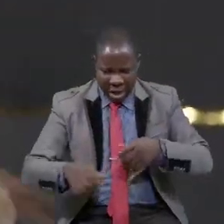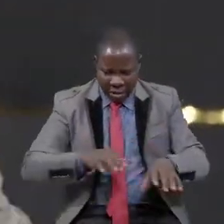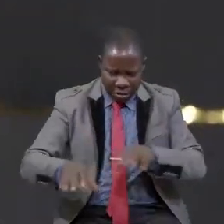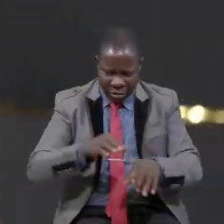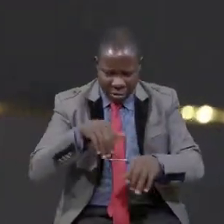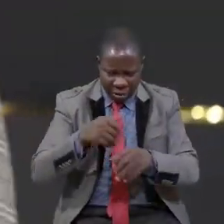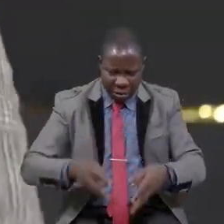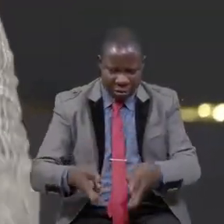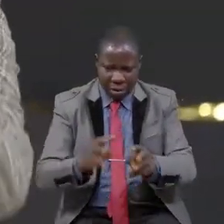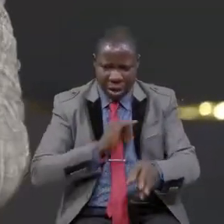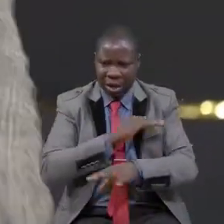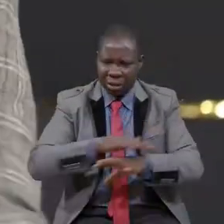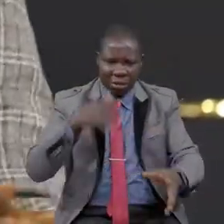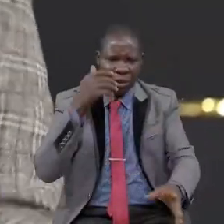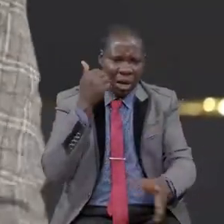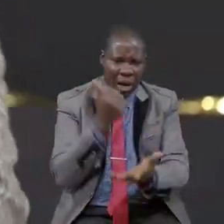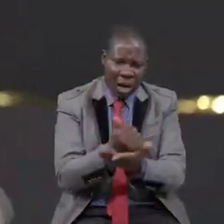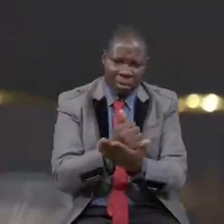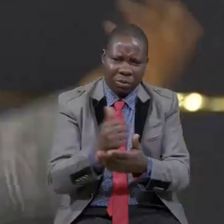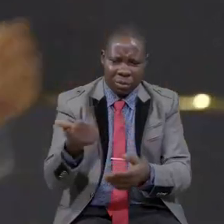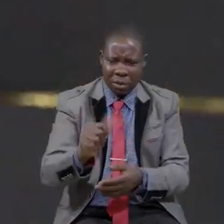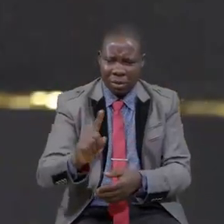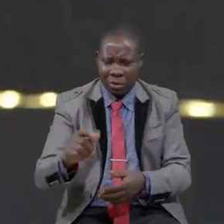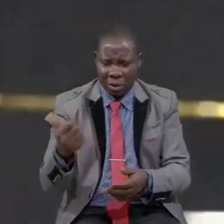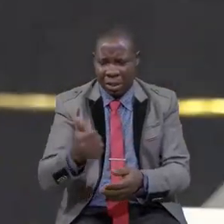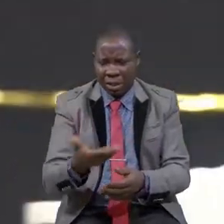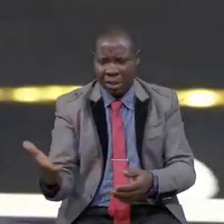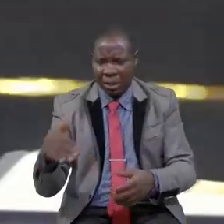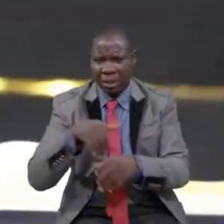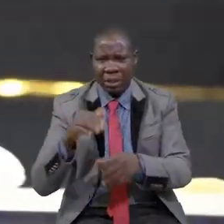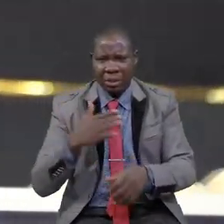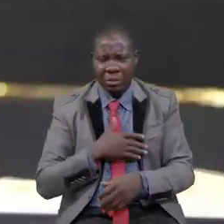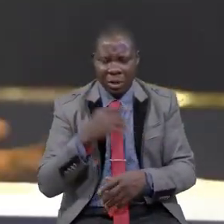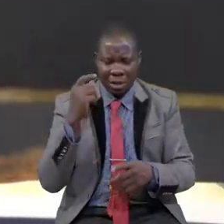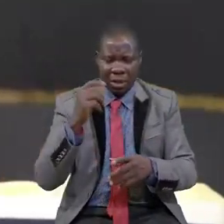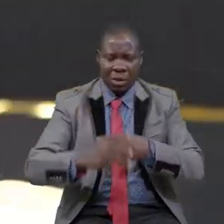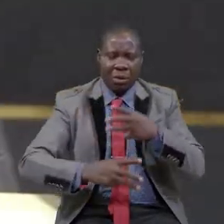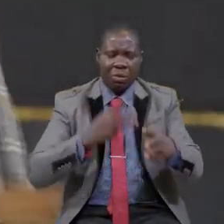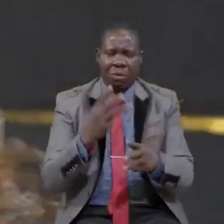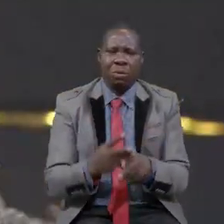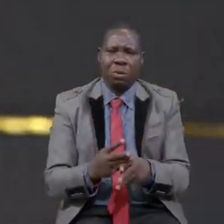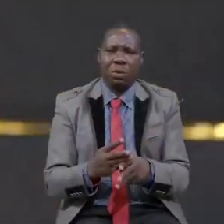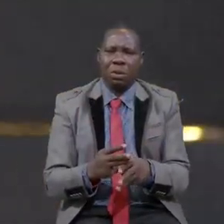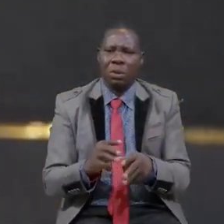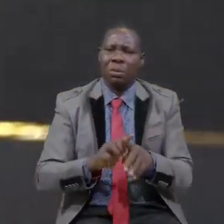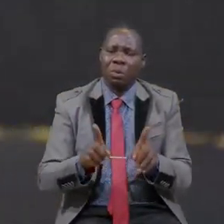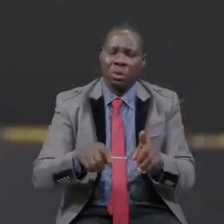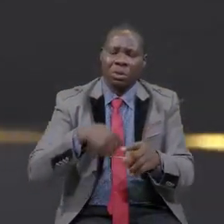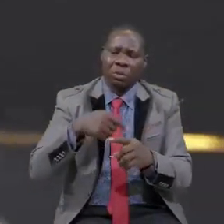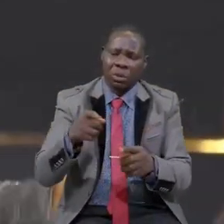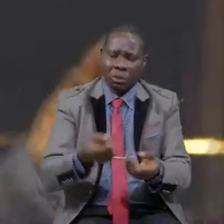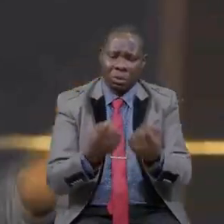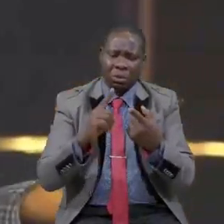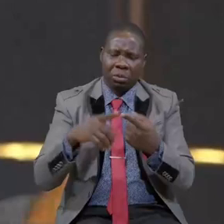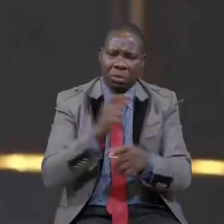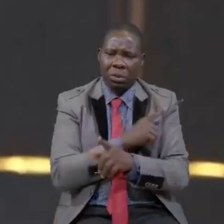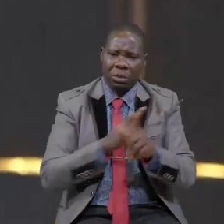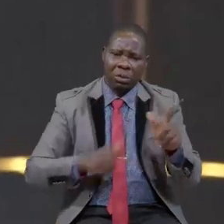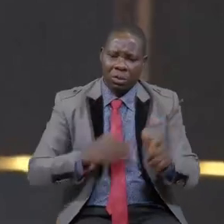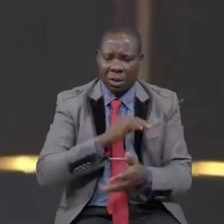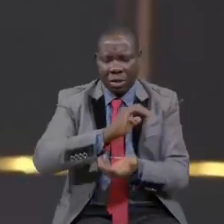montrer que je n'approuve rien, rien du tout dans mon monde. Mais quand tu viens au Seigneur et